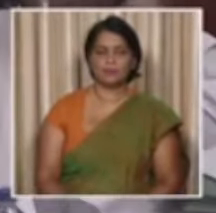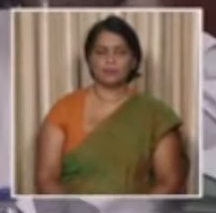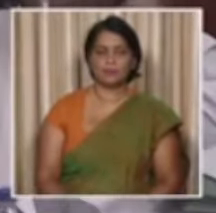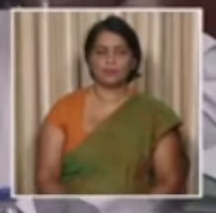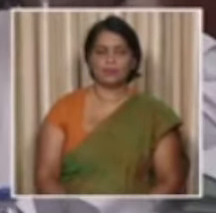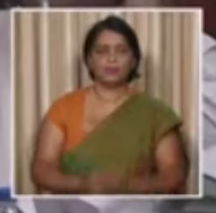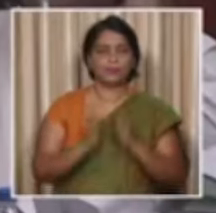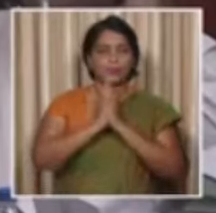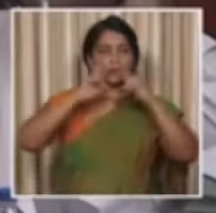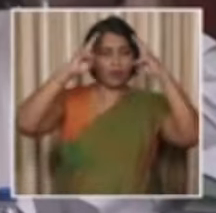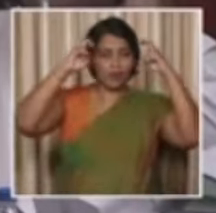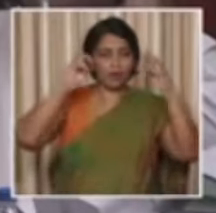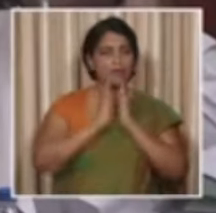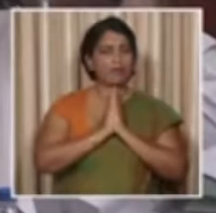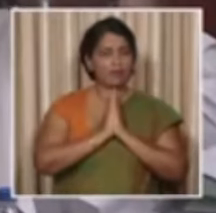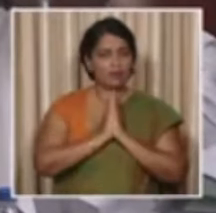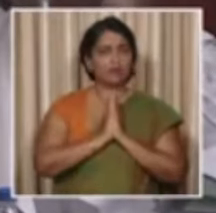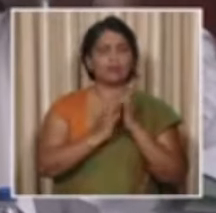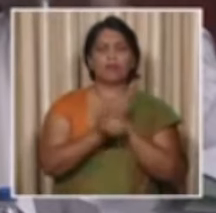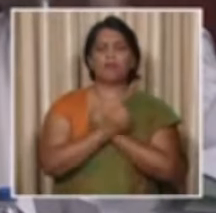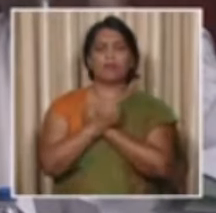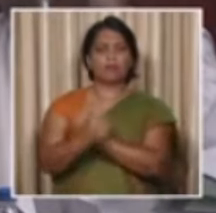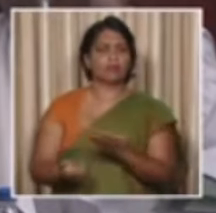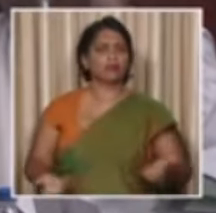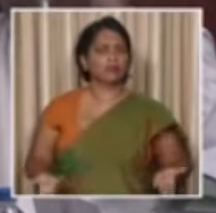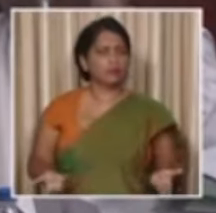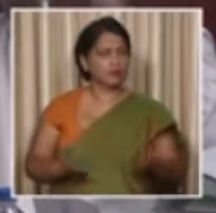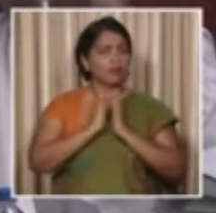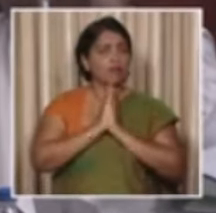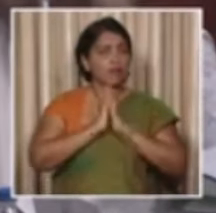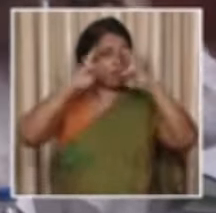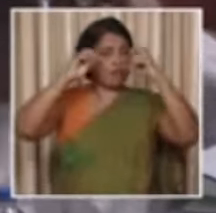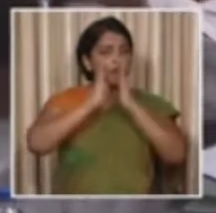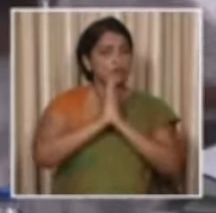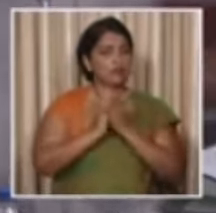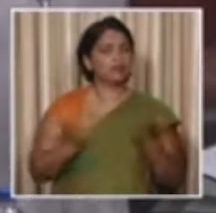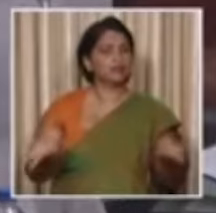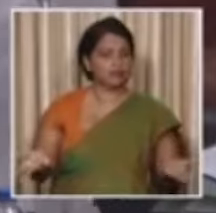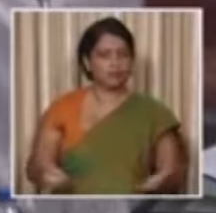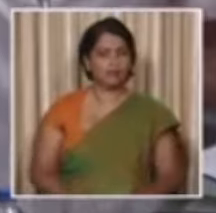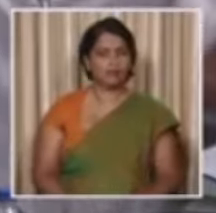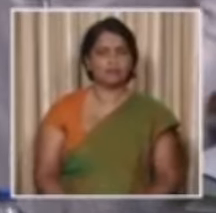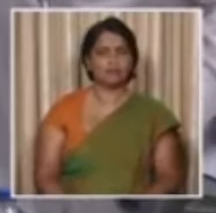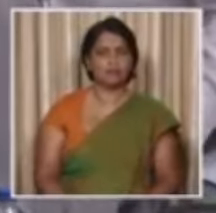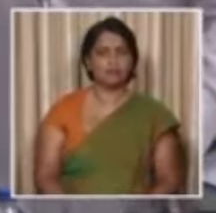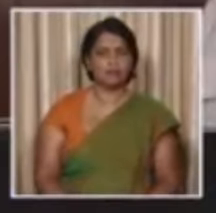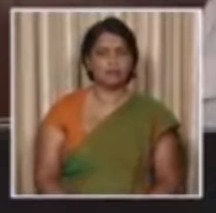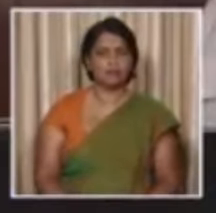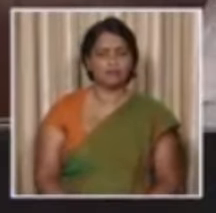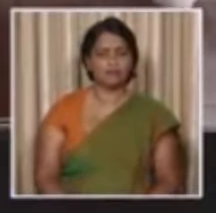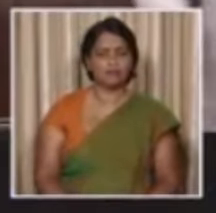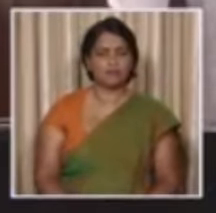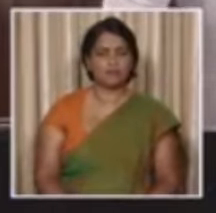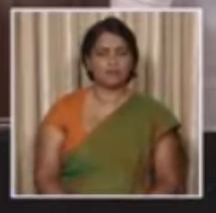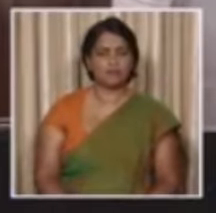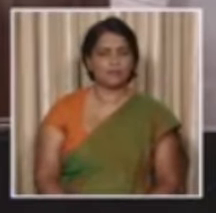කෝවිලේ කෝවිලේ වන්දනා කරනකොට මේ අත්තට කරලා දිනේ හොඳයි ගරු මන්තුමා කෝවිලේ වන්දනා කරනකොට හරි හරි බොහොම සිත කරු අර්ස සිල්ලම